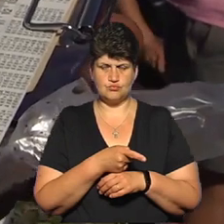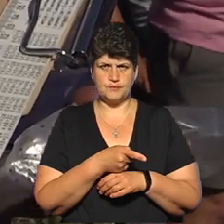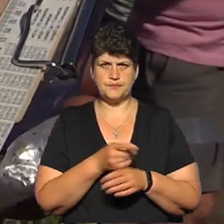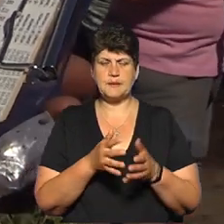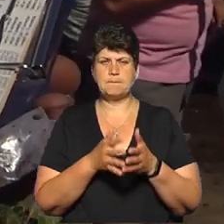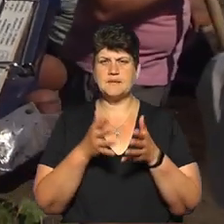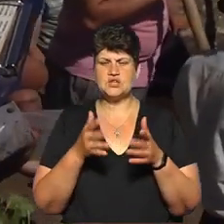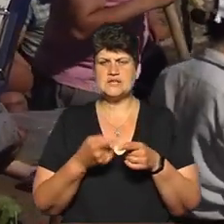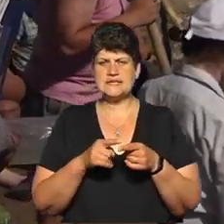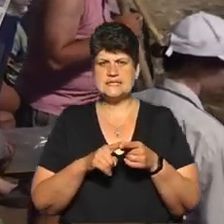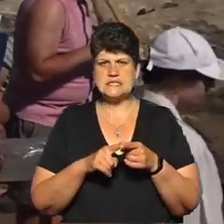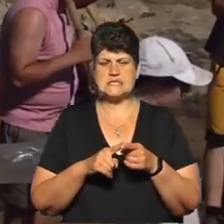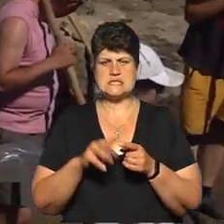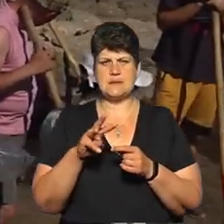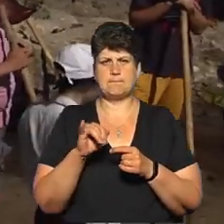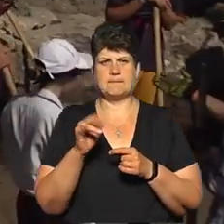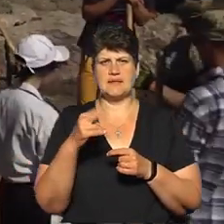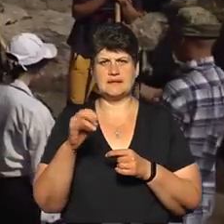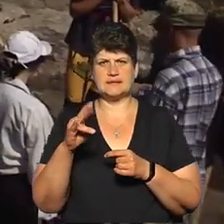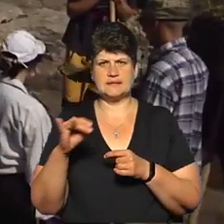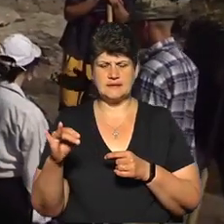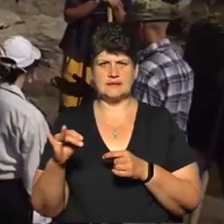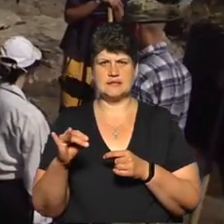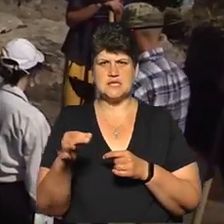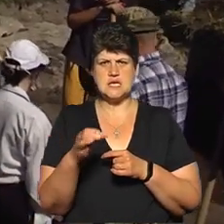мідні соліди Яна Казимира